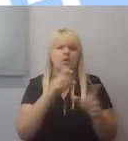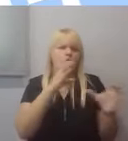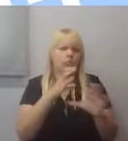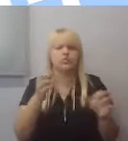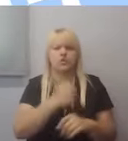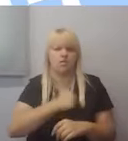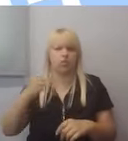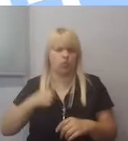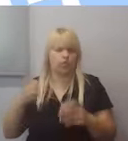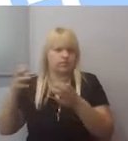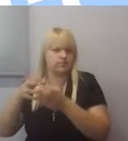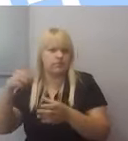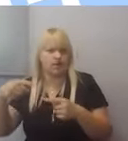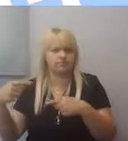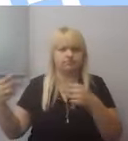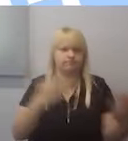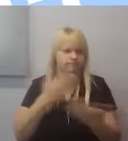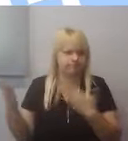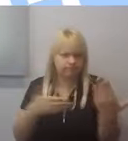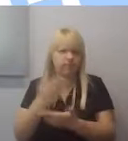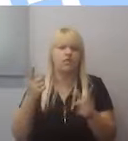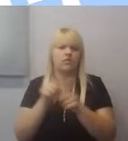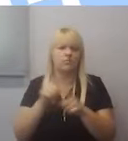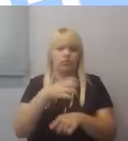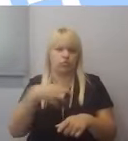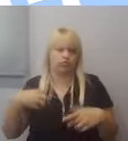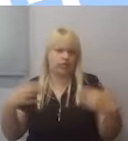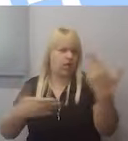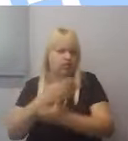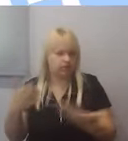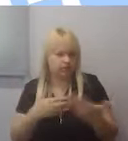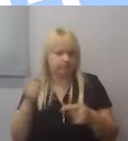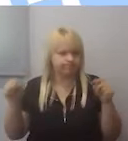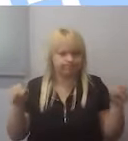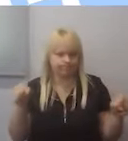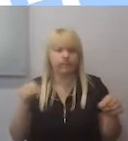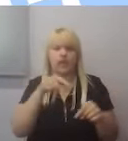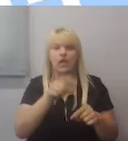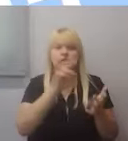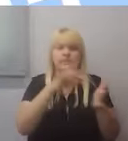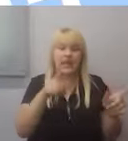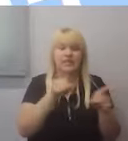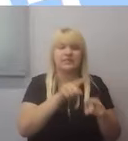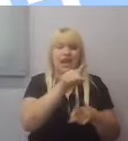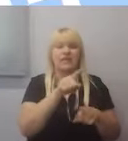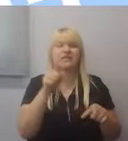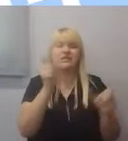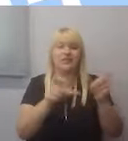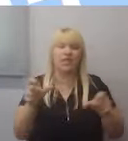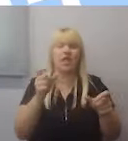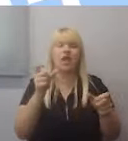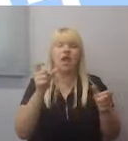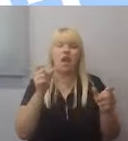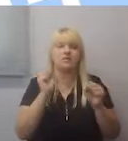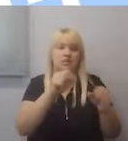viņi ir tie kas arī komunicē ar pašvaldībā tā kā šis centrs viņš nu eksistē arī cilvē aizsardzības plāna viņš arī bieži tiek